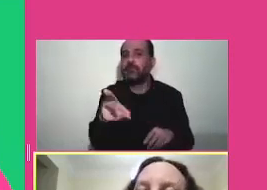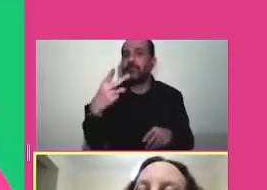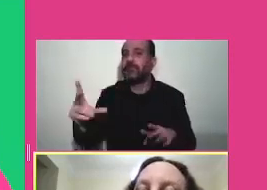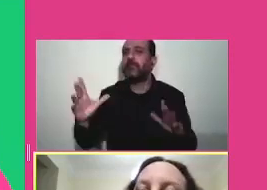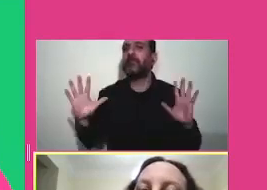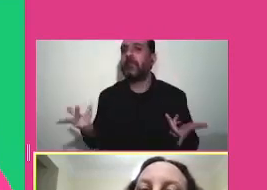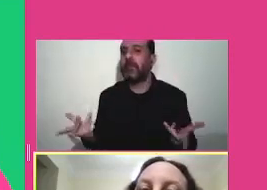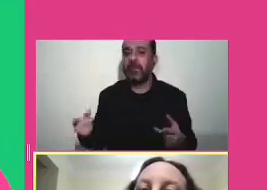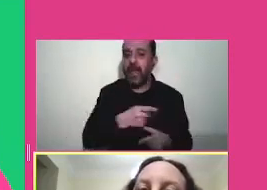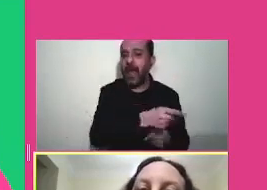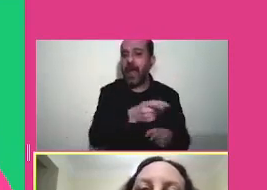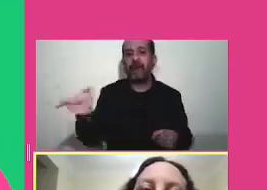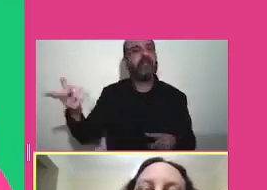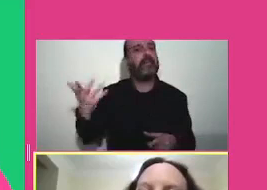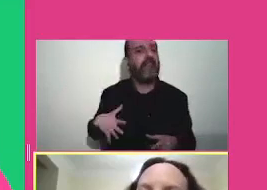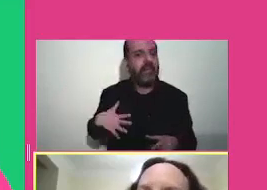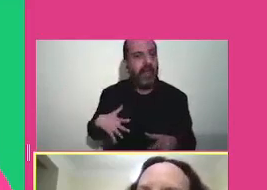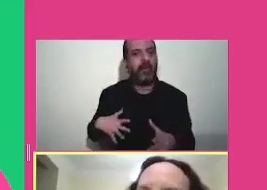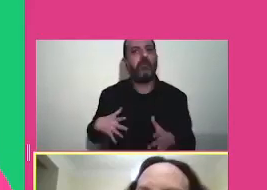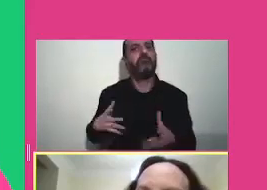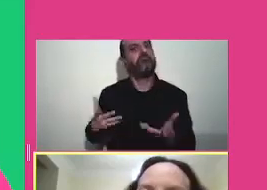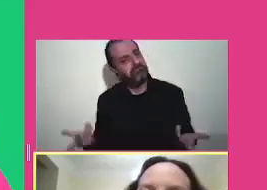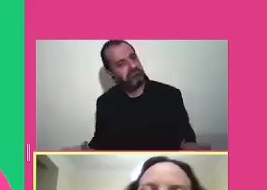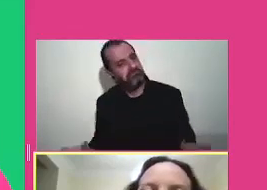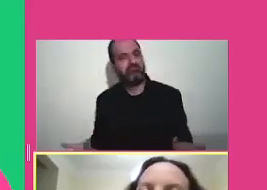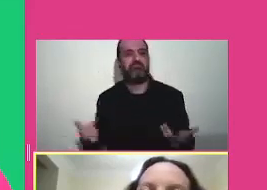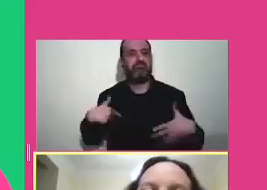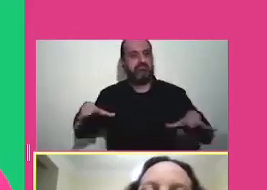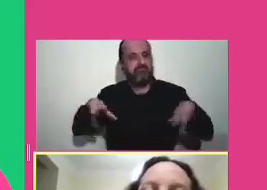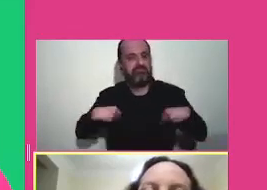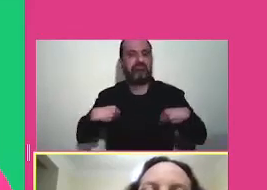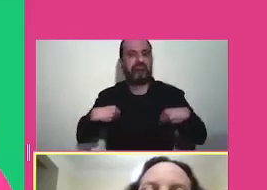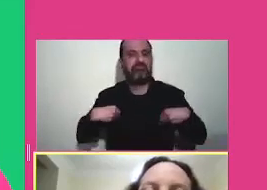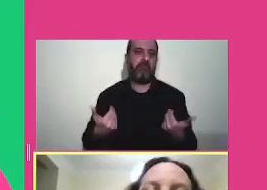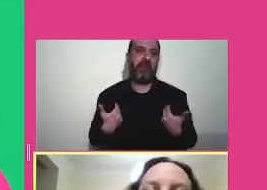εκείνοι θέλαν και όχι με βάση το τι